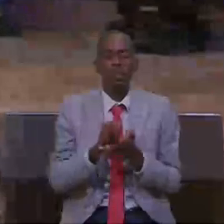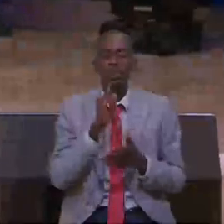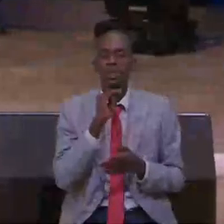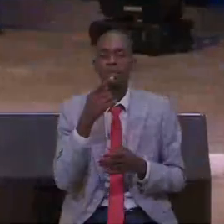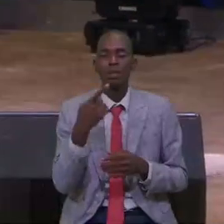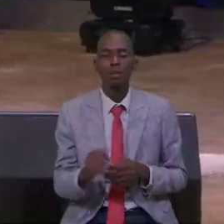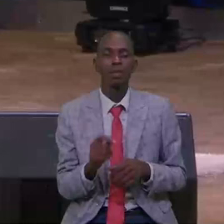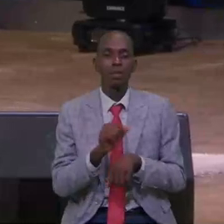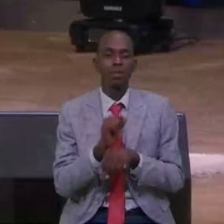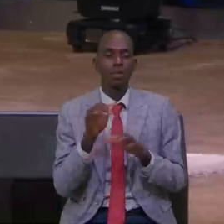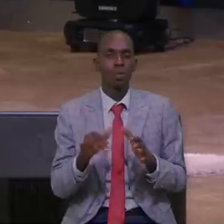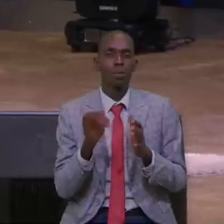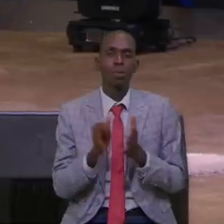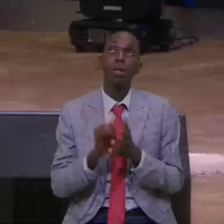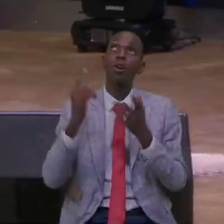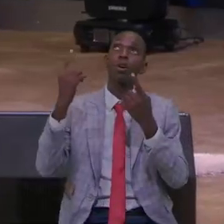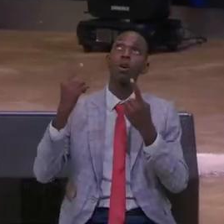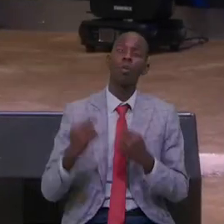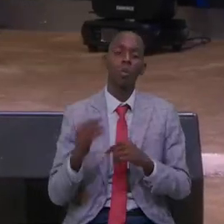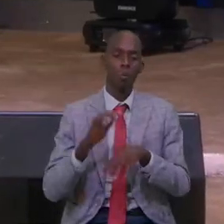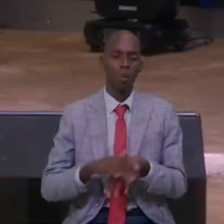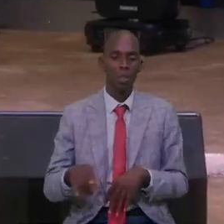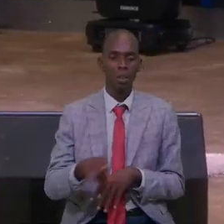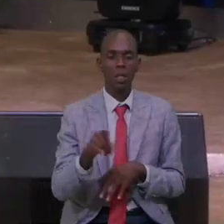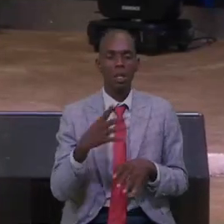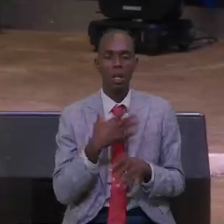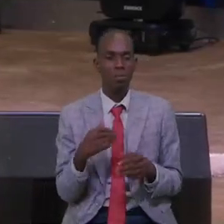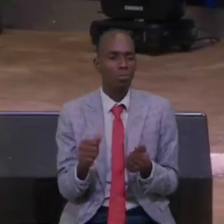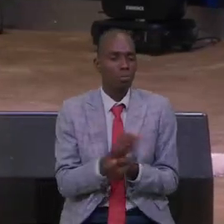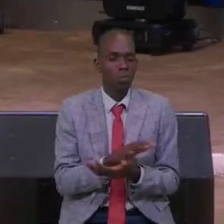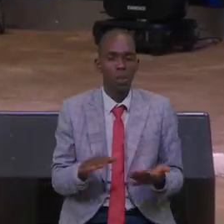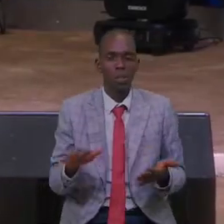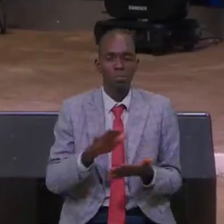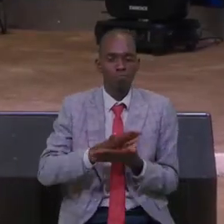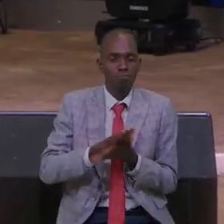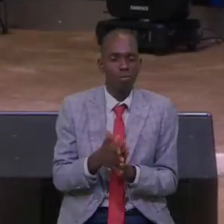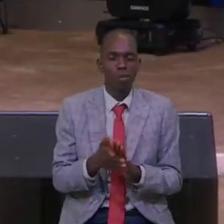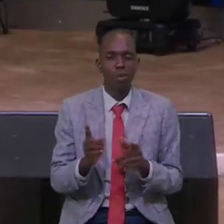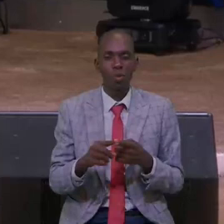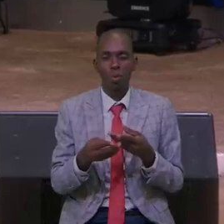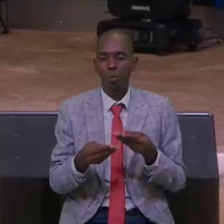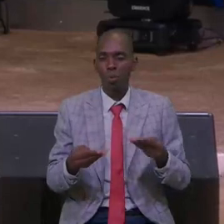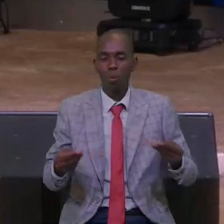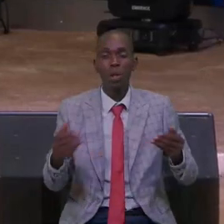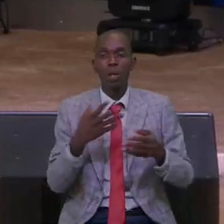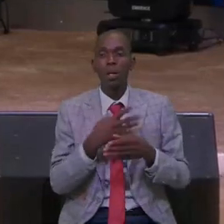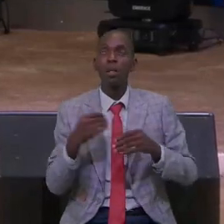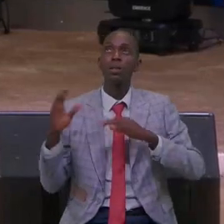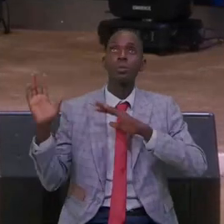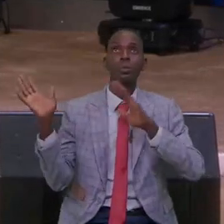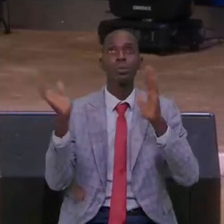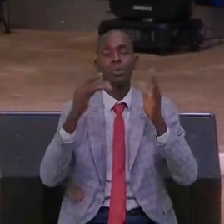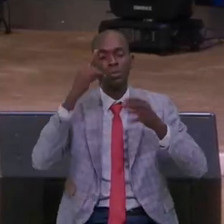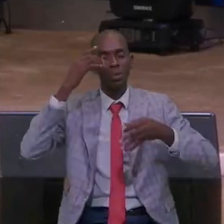vient, puis il les écrase. Ils sont écrasés en poudre. Le vent du jugement de Dieu,